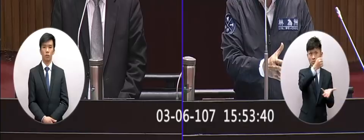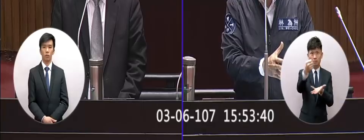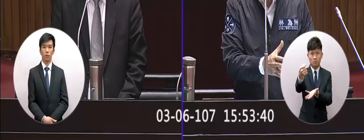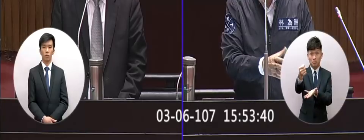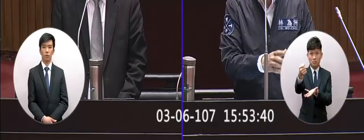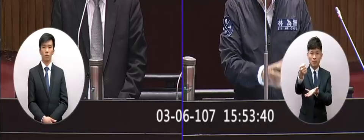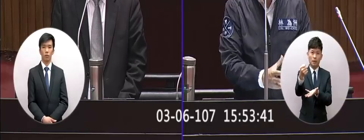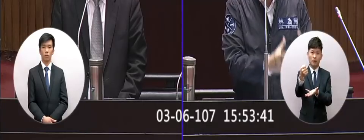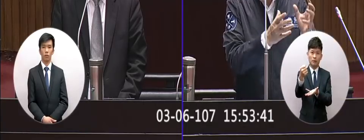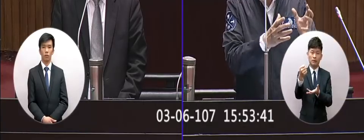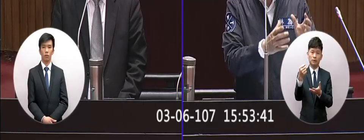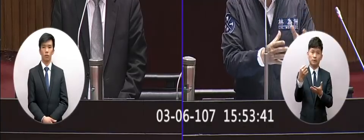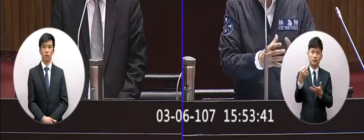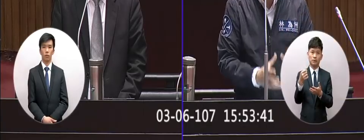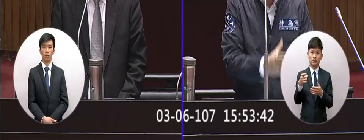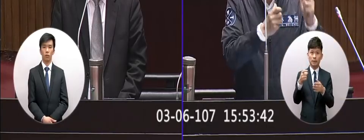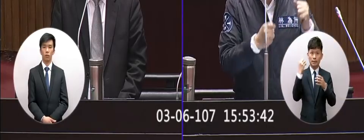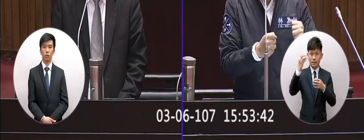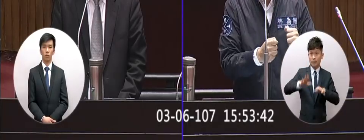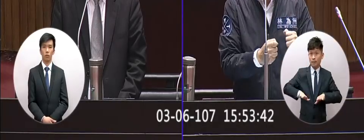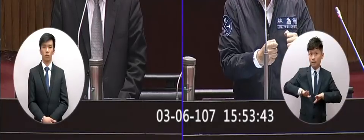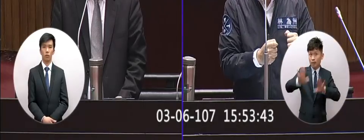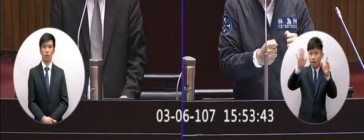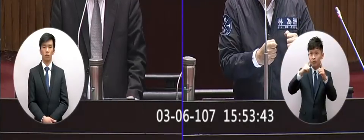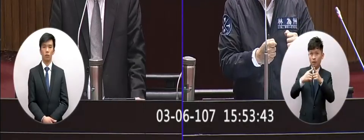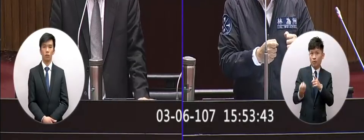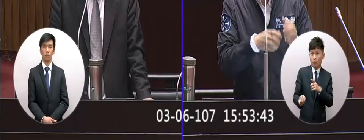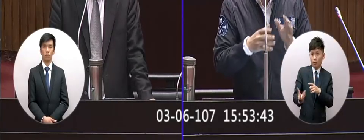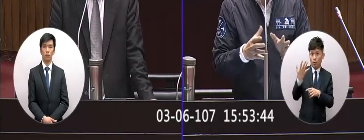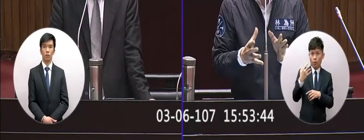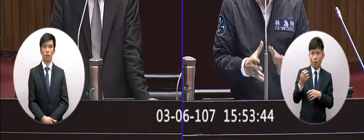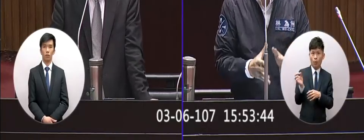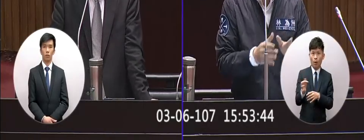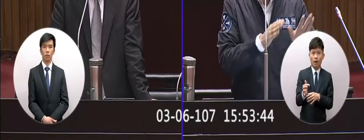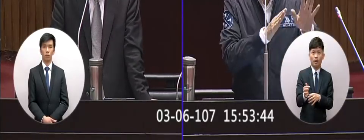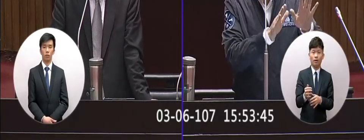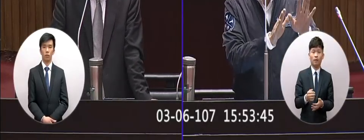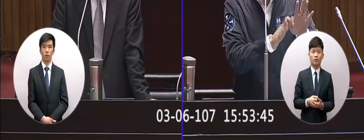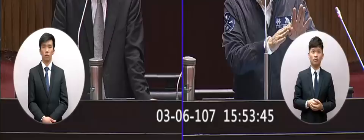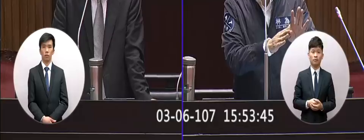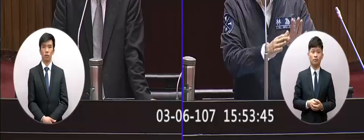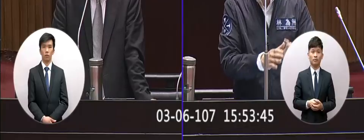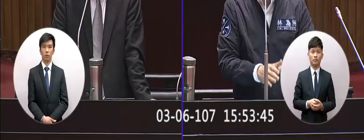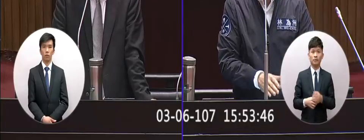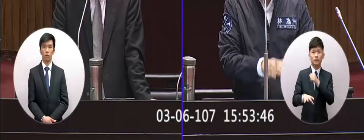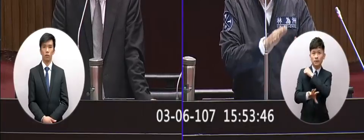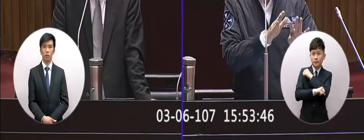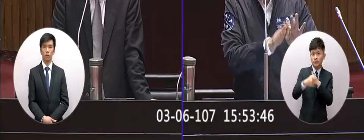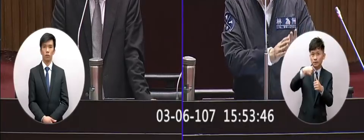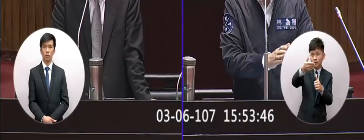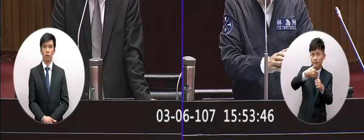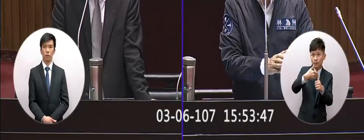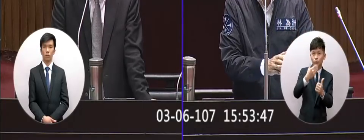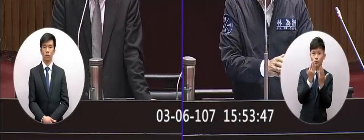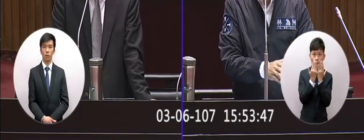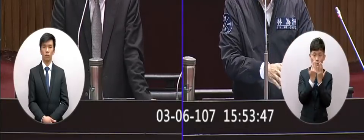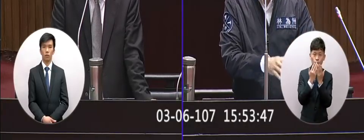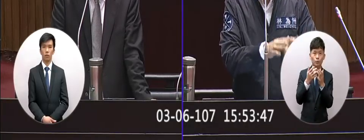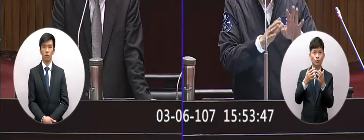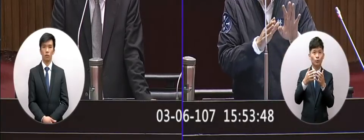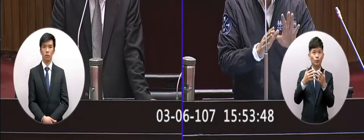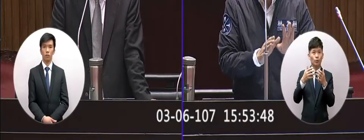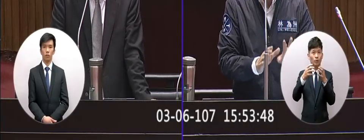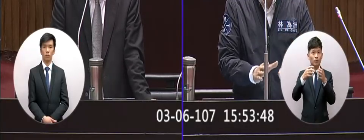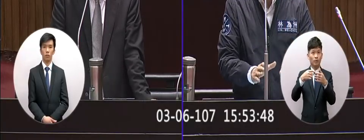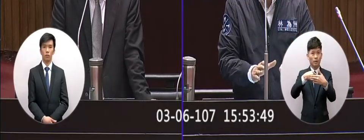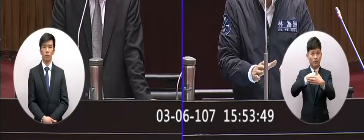难因应他这个新兴地区人口成长这么快，他要你基础教育还有基础设施，